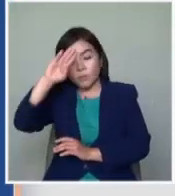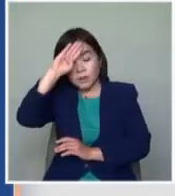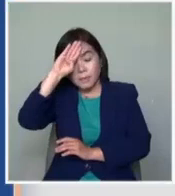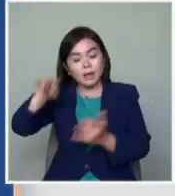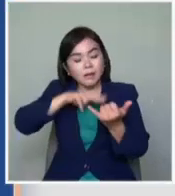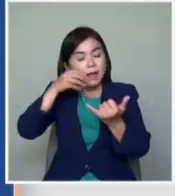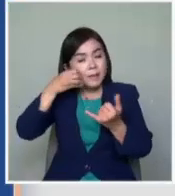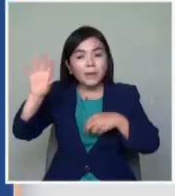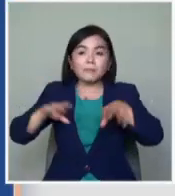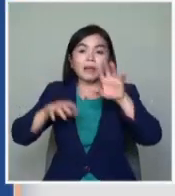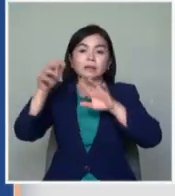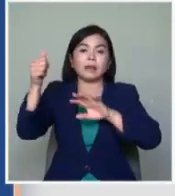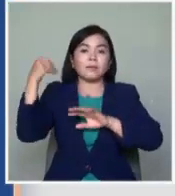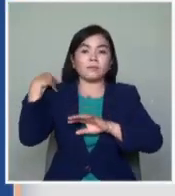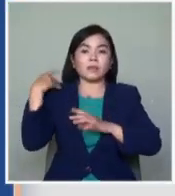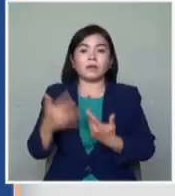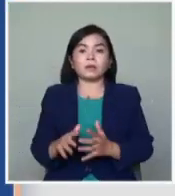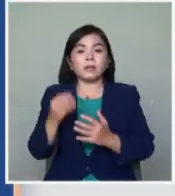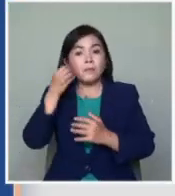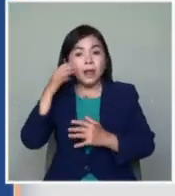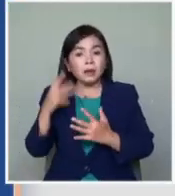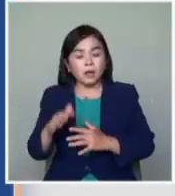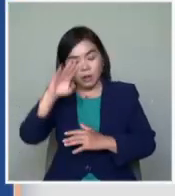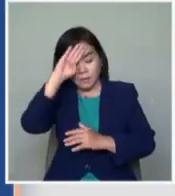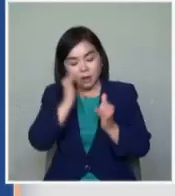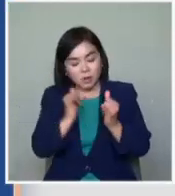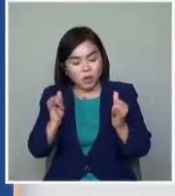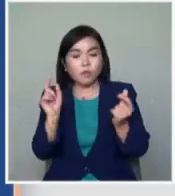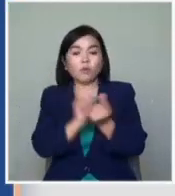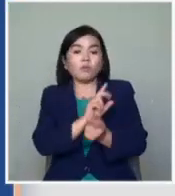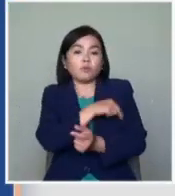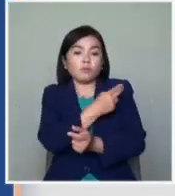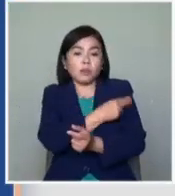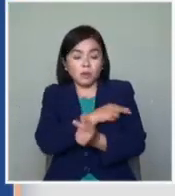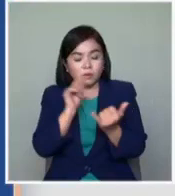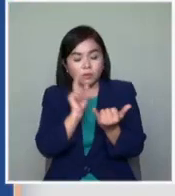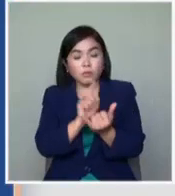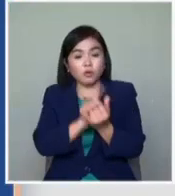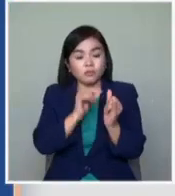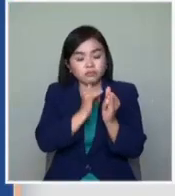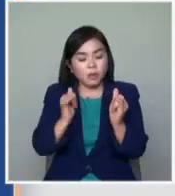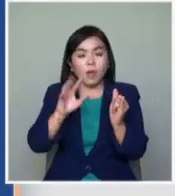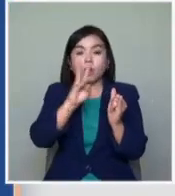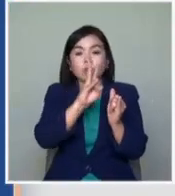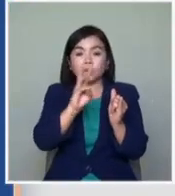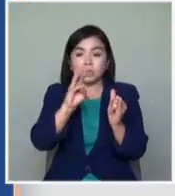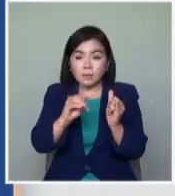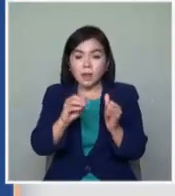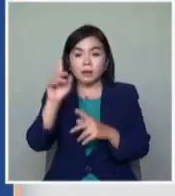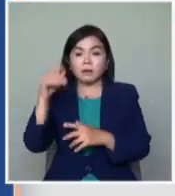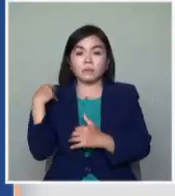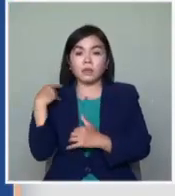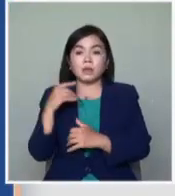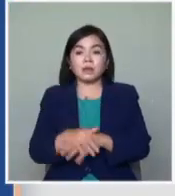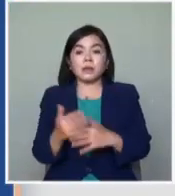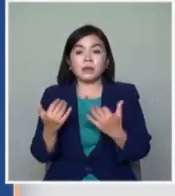จำนวนผู้เสียชีวิตคงที่ที่60รายนะคะและยังคงมีคนที่รักษาตัวอยู่99รายด้วยกัน5รายค่ะเดินทางกลับมาจากต่างประเ